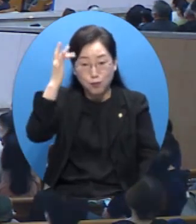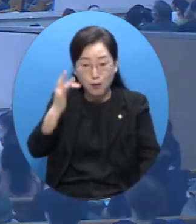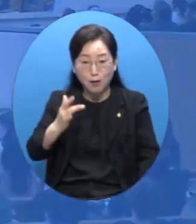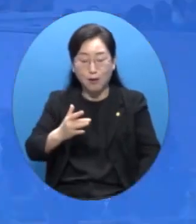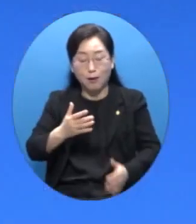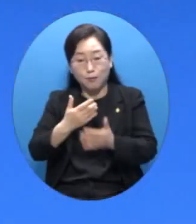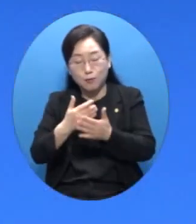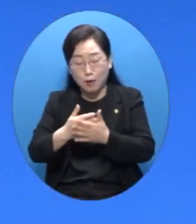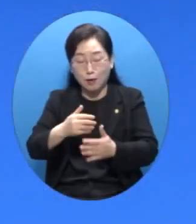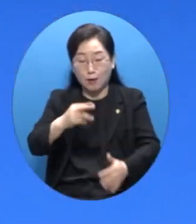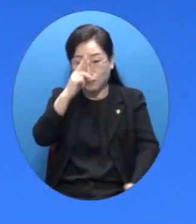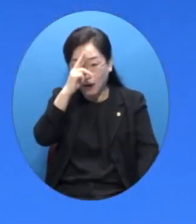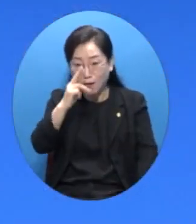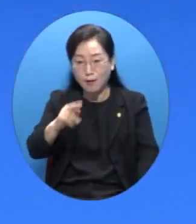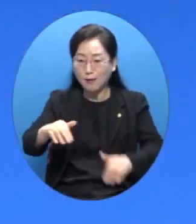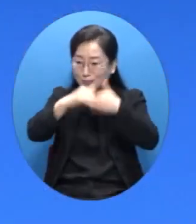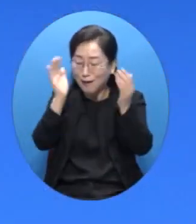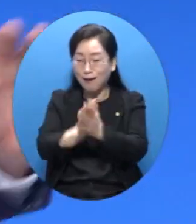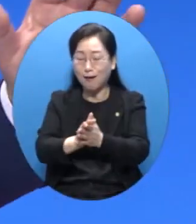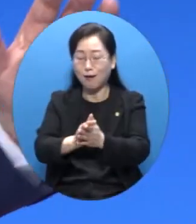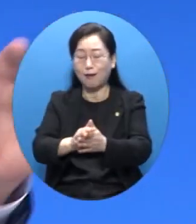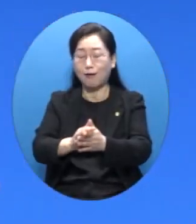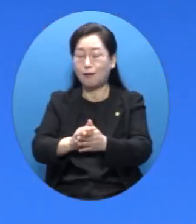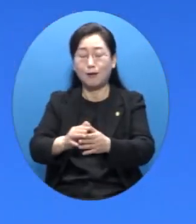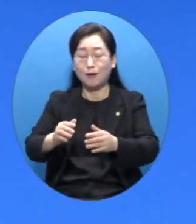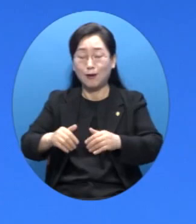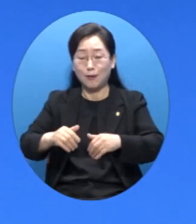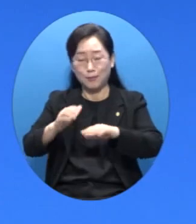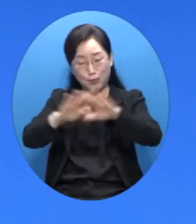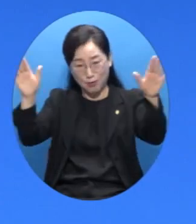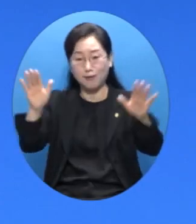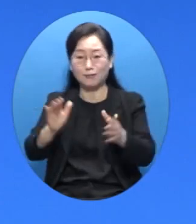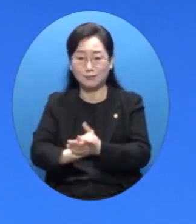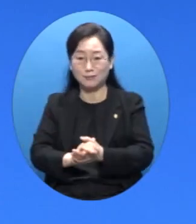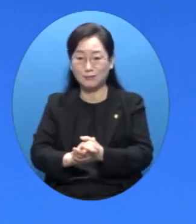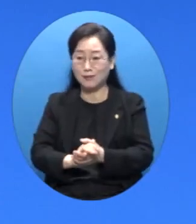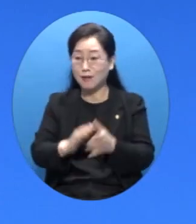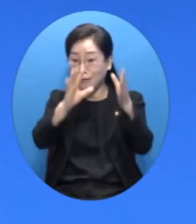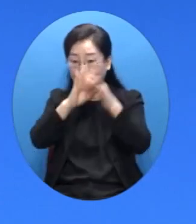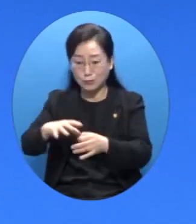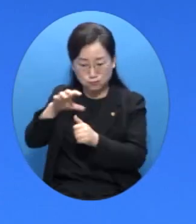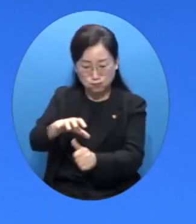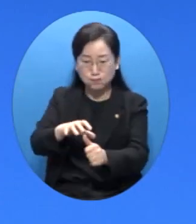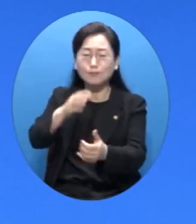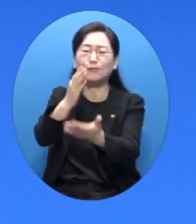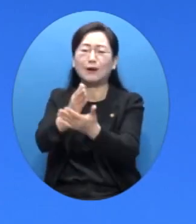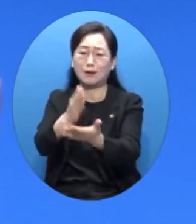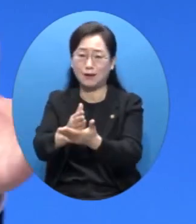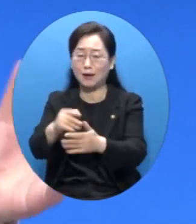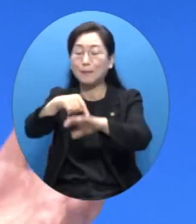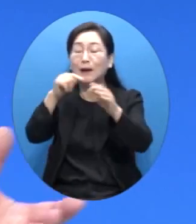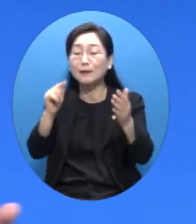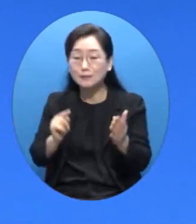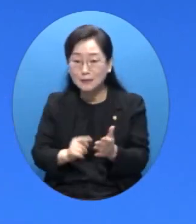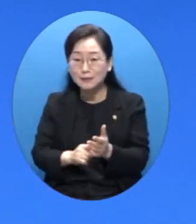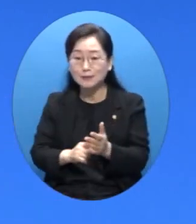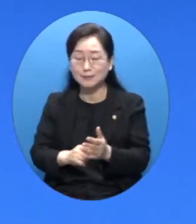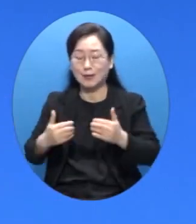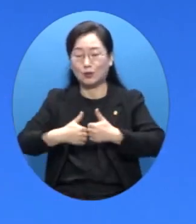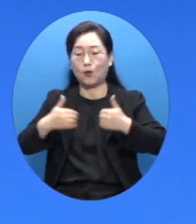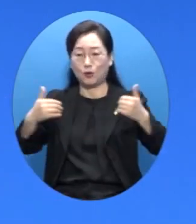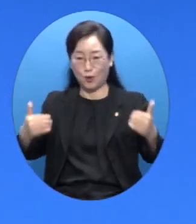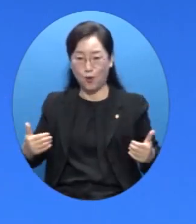초조, 염려 모든 것을 자유케 만들어 주시는 것입니다. 더 이상 눌려 살지 말고 마음을 이제